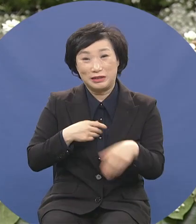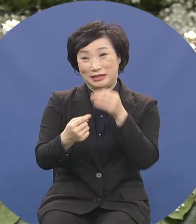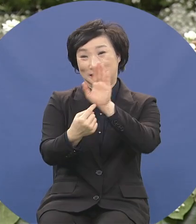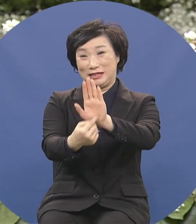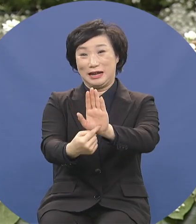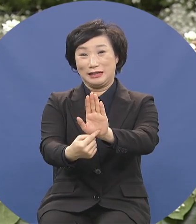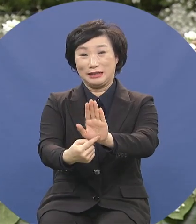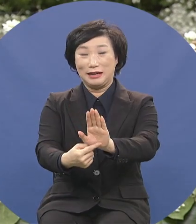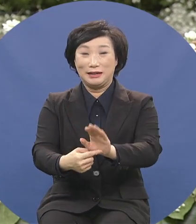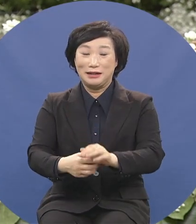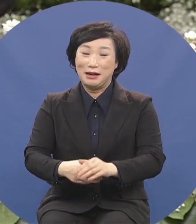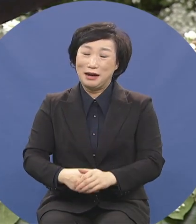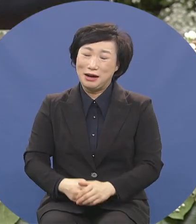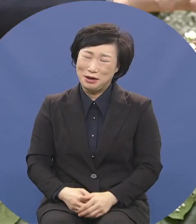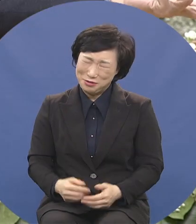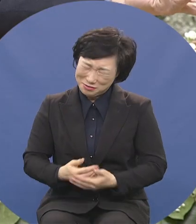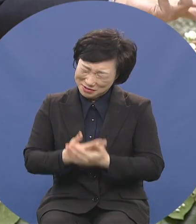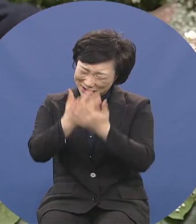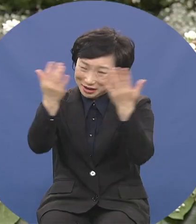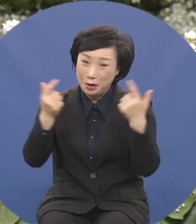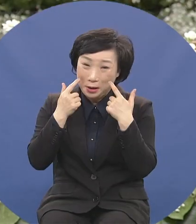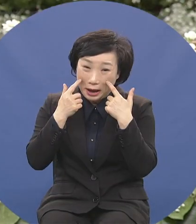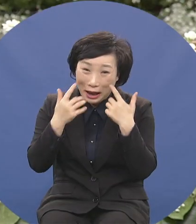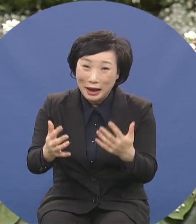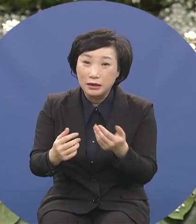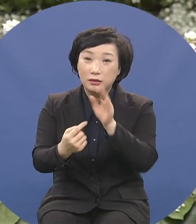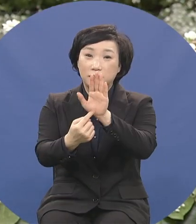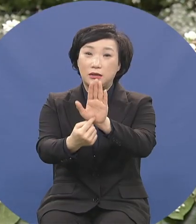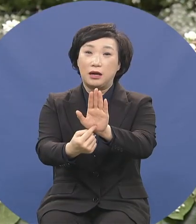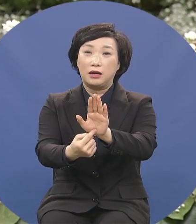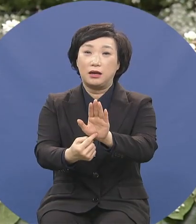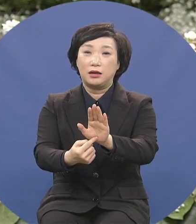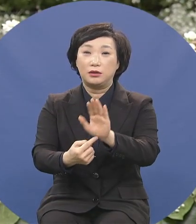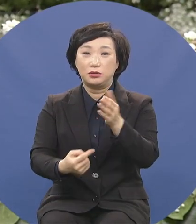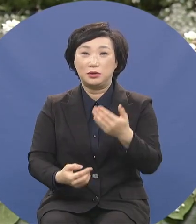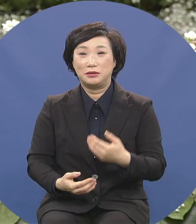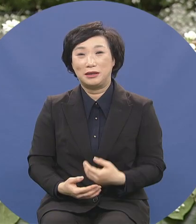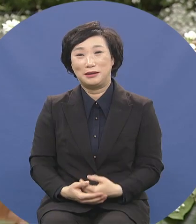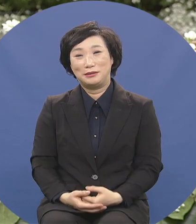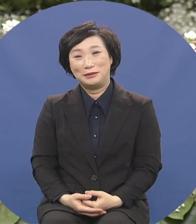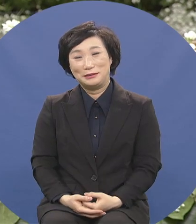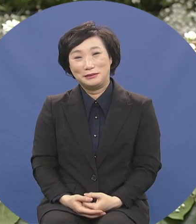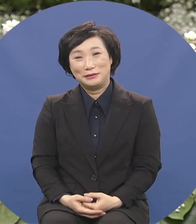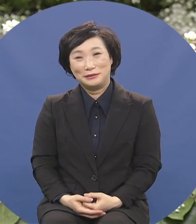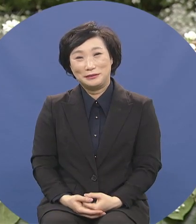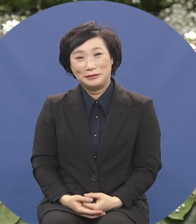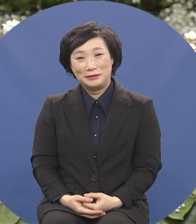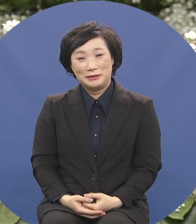벌거벗은 것 같이 환히 드러나리라고 했더니